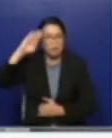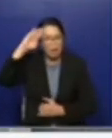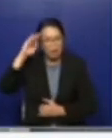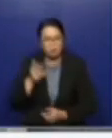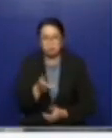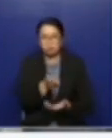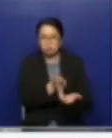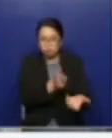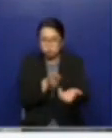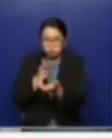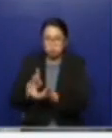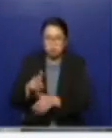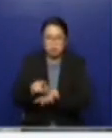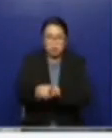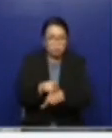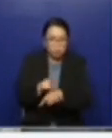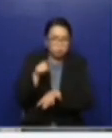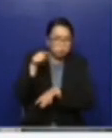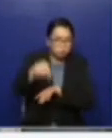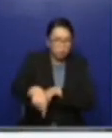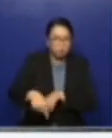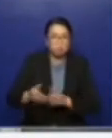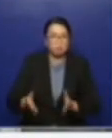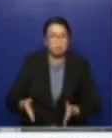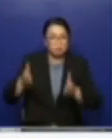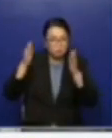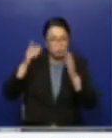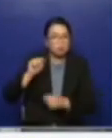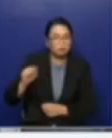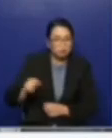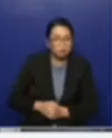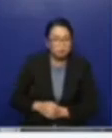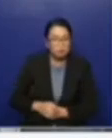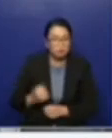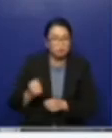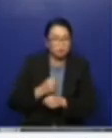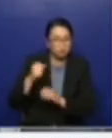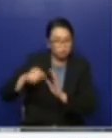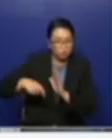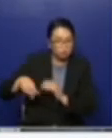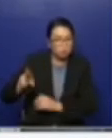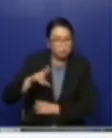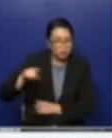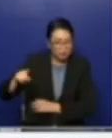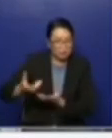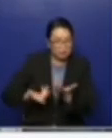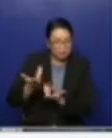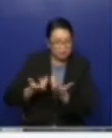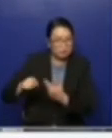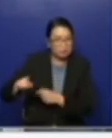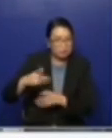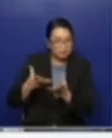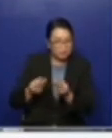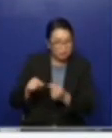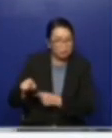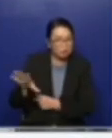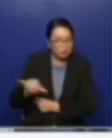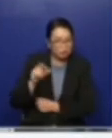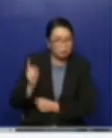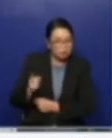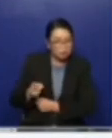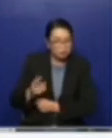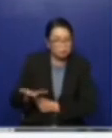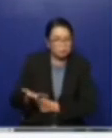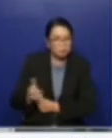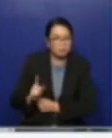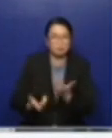บจะเอารถถังไปซ้อมรบบนหลังคาตึกเหรอครับท่านประธานที่เคารพผมอยากจะกราบเรียนว่าอีกหลายหน่วยงานเขาเรีย